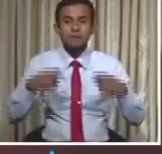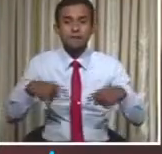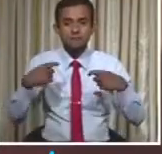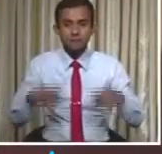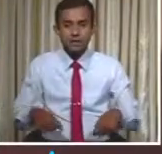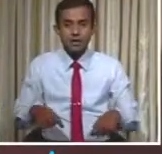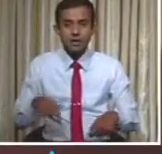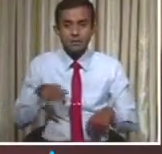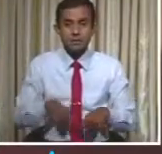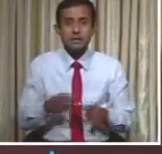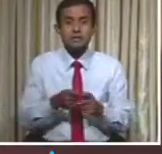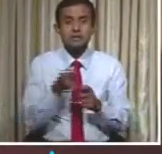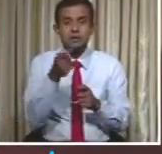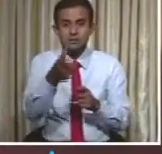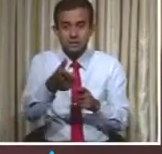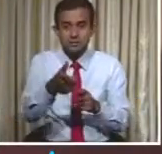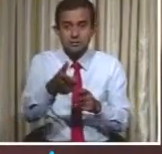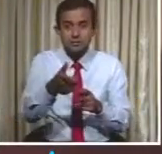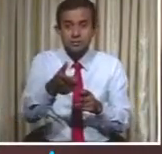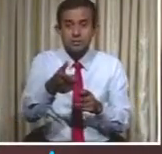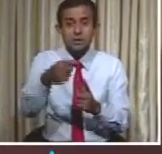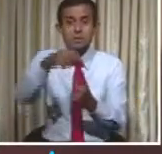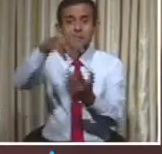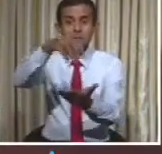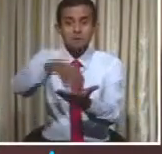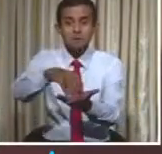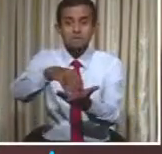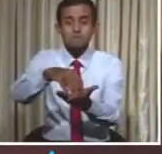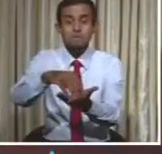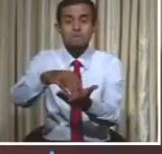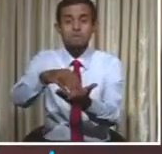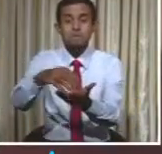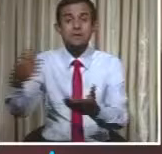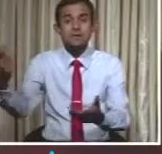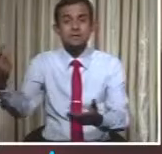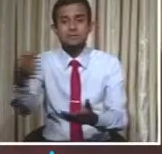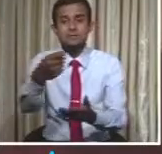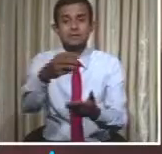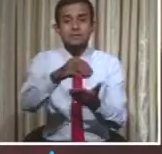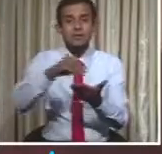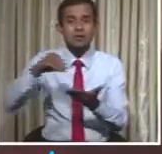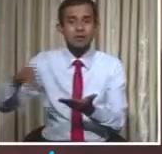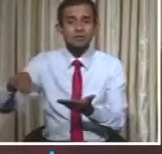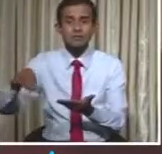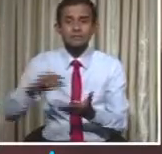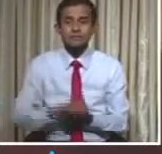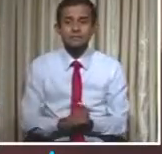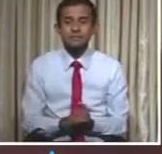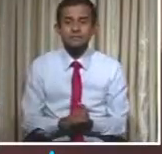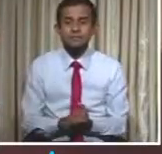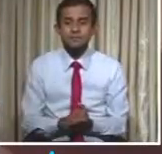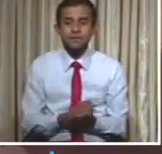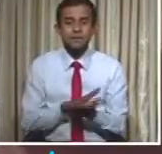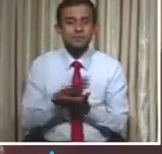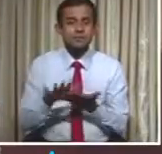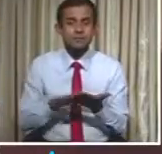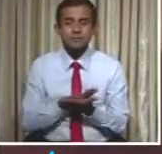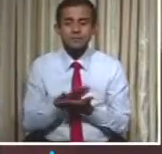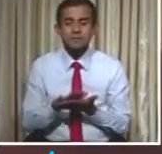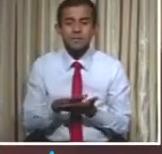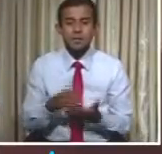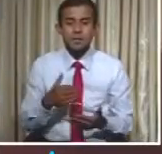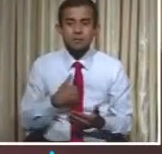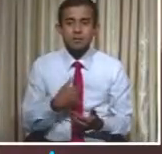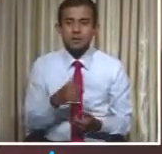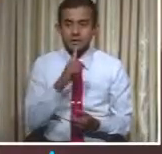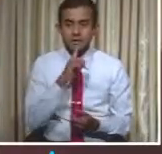අපි මෙතනින් මුදල් වෙන් කරනවා වගේම පළාත් සභාව වලට වෙන් වෙන මුදල්නුත් වෙන් වෙනවා ඉතින් ඒ නිසා ඉතා පැහැදිලිව මම